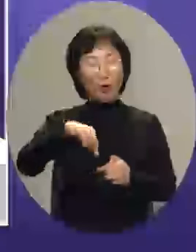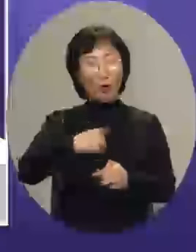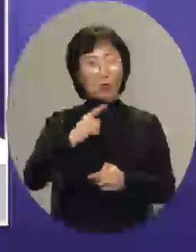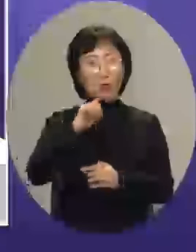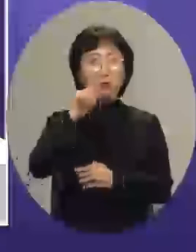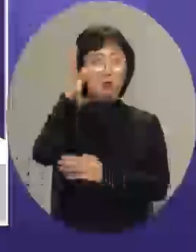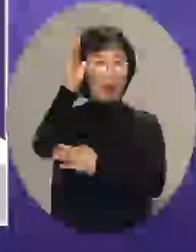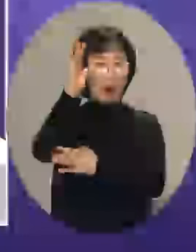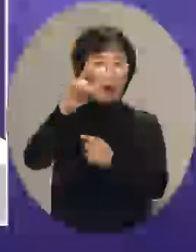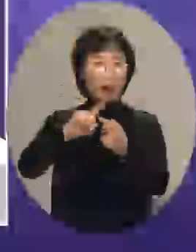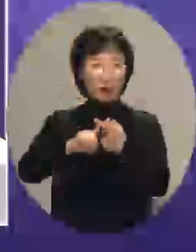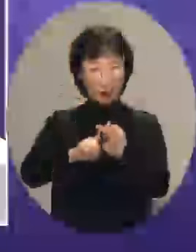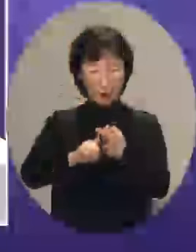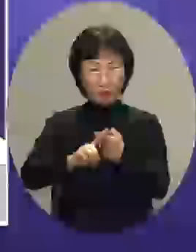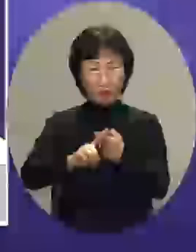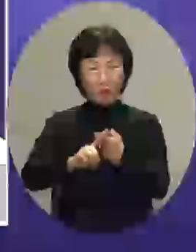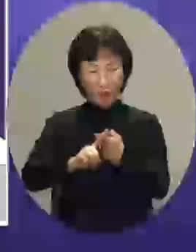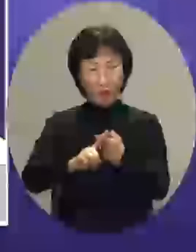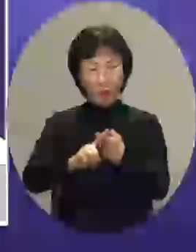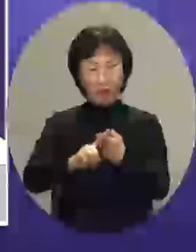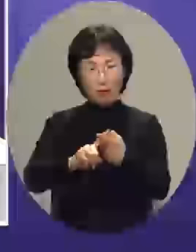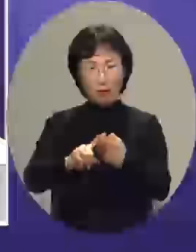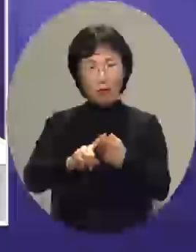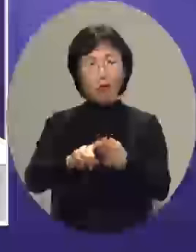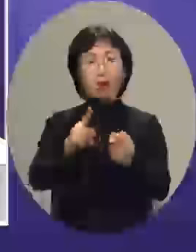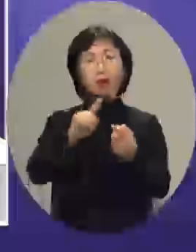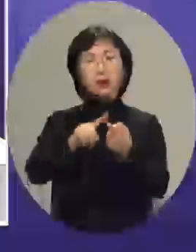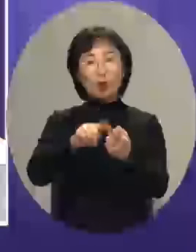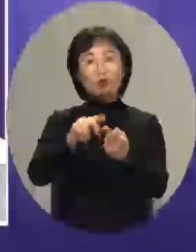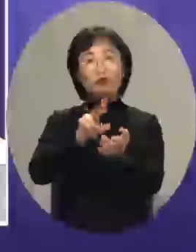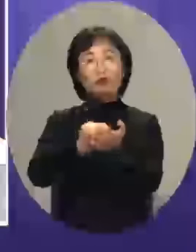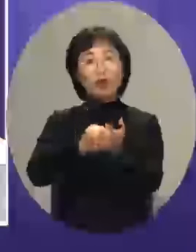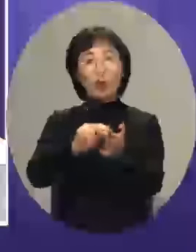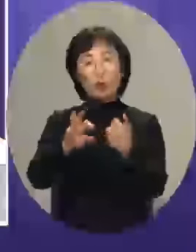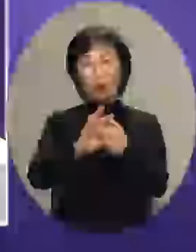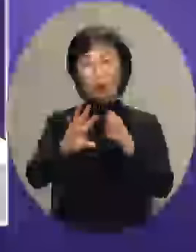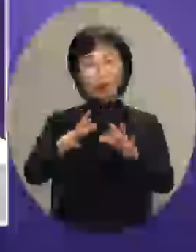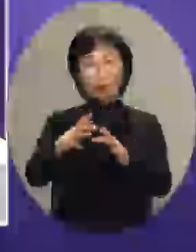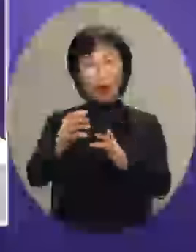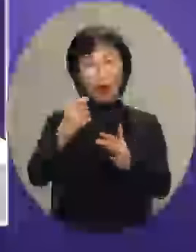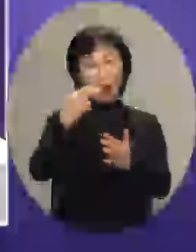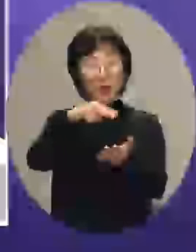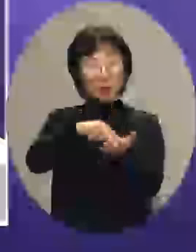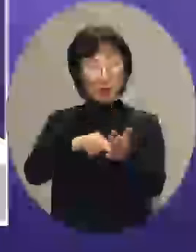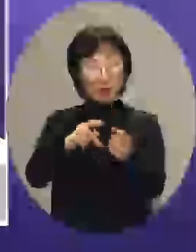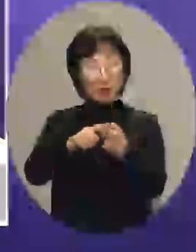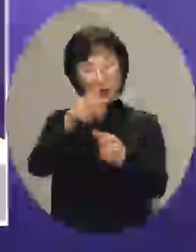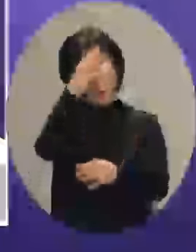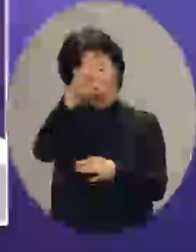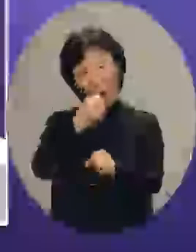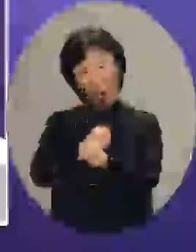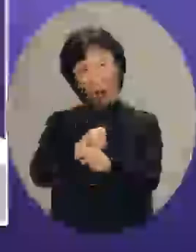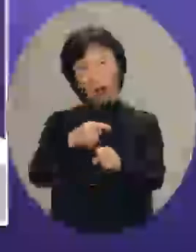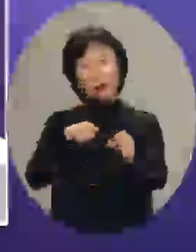그것도 엠바고하고 한 말이니까 어쨌든 그게 문제이라면 국민의 눈높이에서 사과하는 거죠.